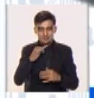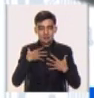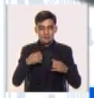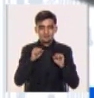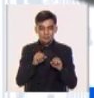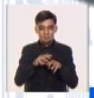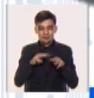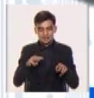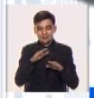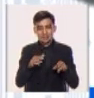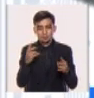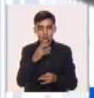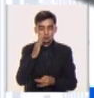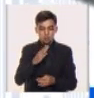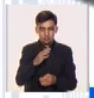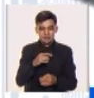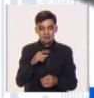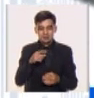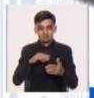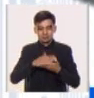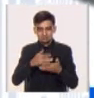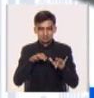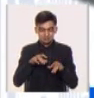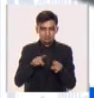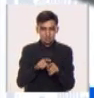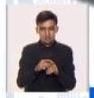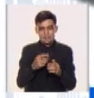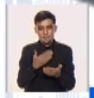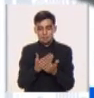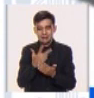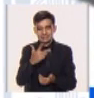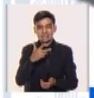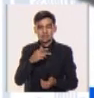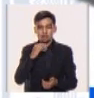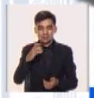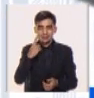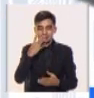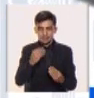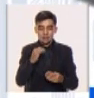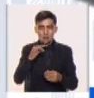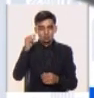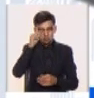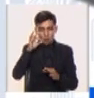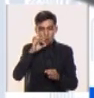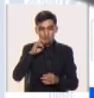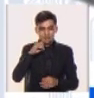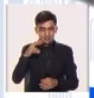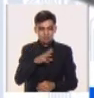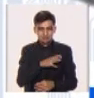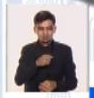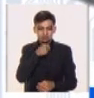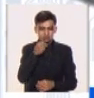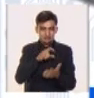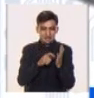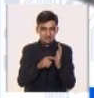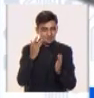Казахстана, детям рекомендуется использовать современные устройства не более 3 часов в день. Но из-за онлайн-обучения школьники, особенно старших